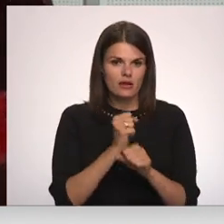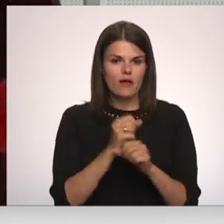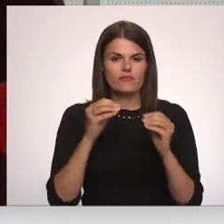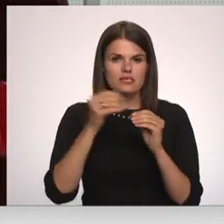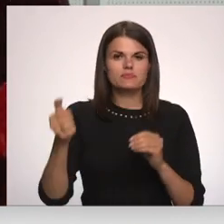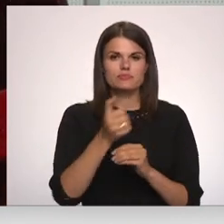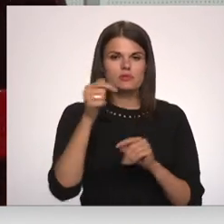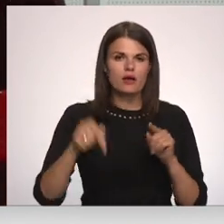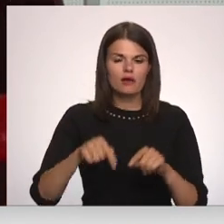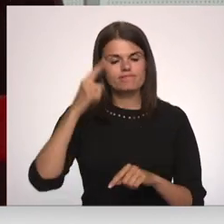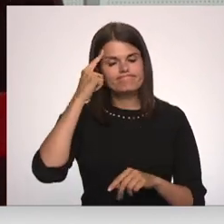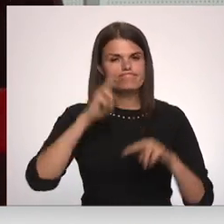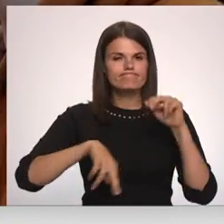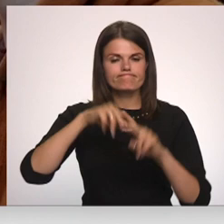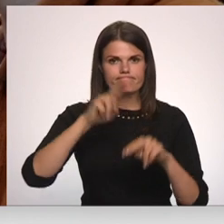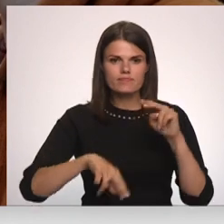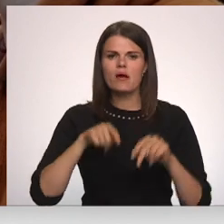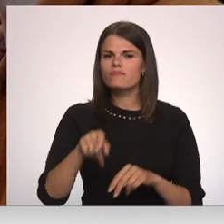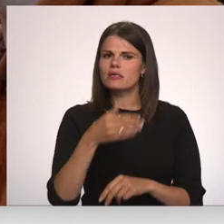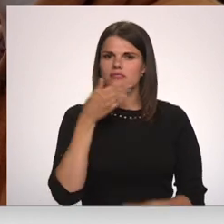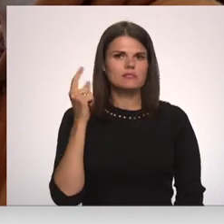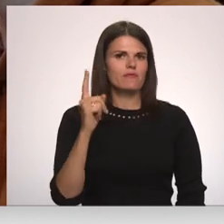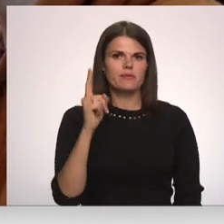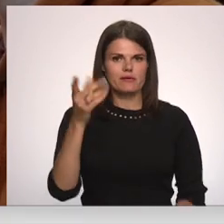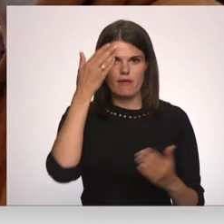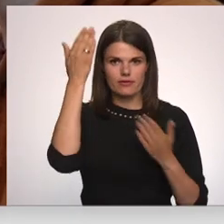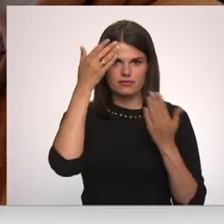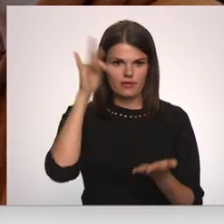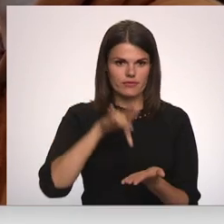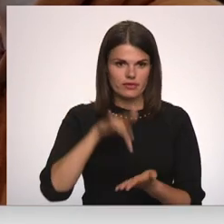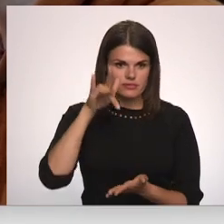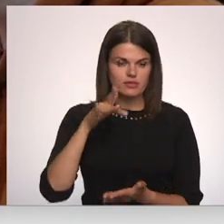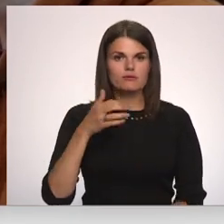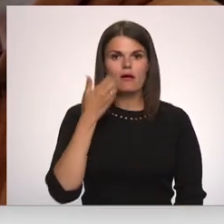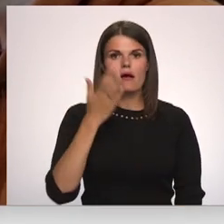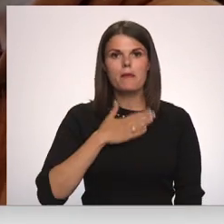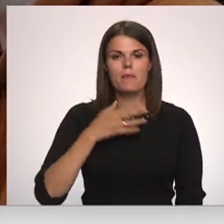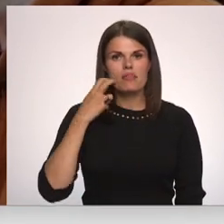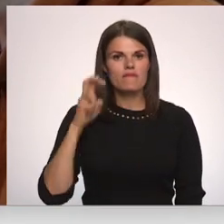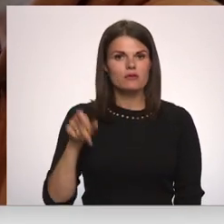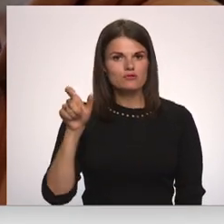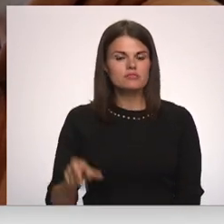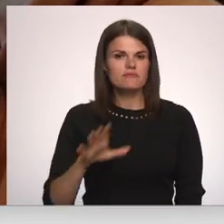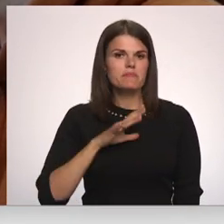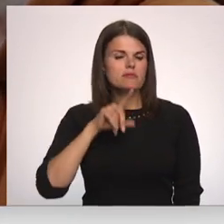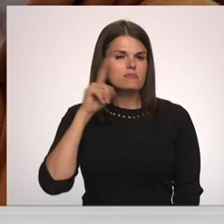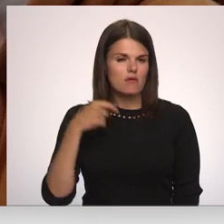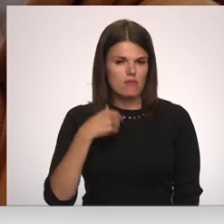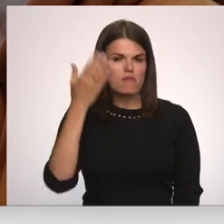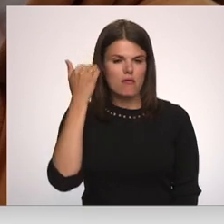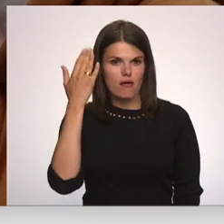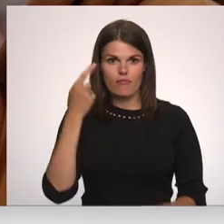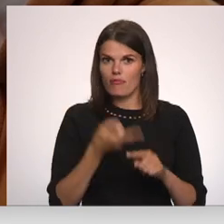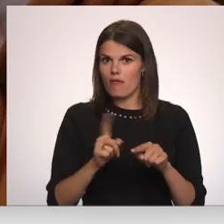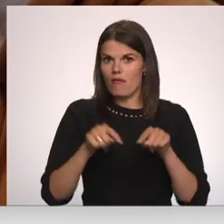uzsver, ka šis nav tikai izklaides centrs. Pat tad, kad mana vecuma cilvēks bija tāds jauns, tā, kas te ir